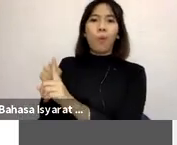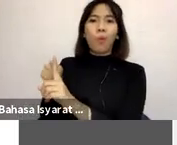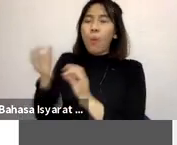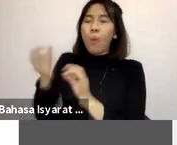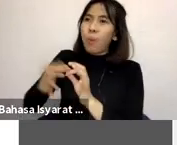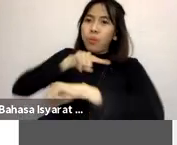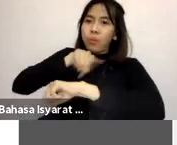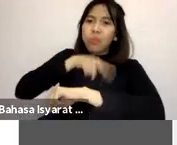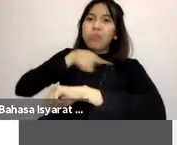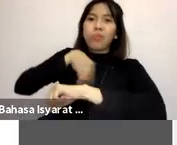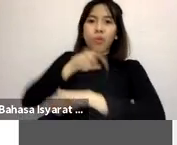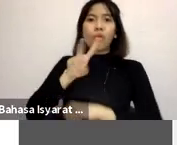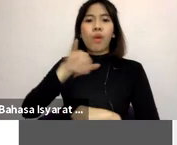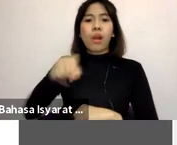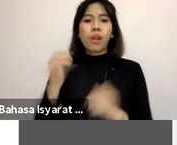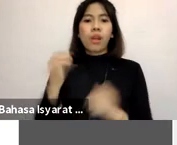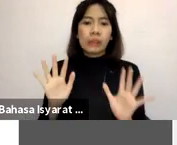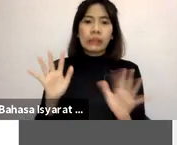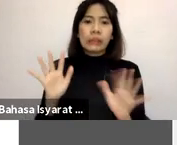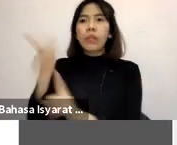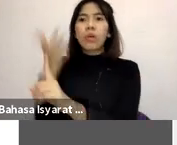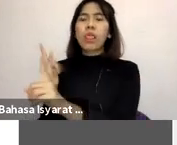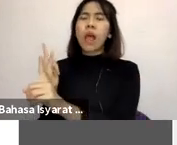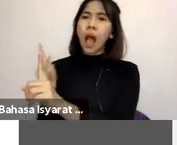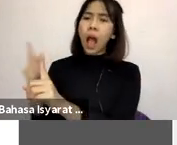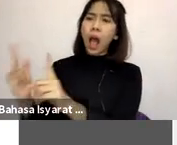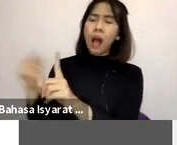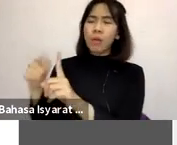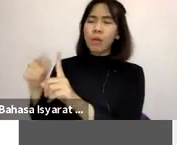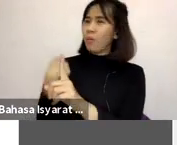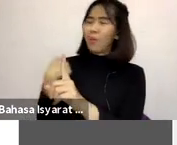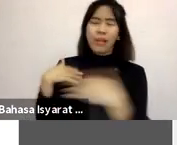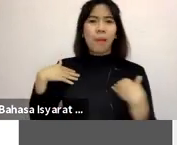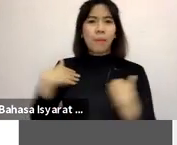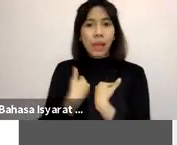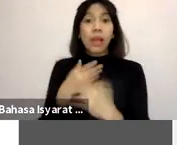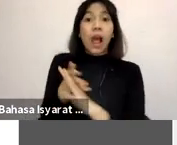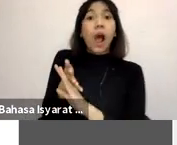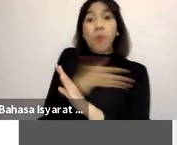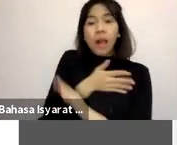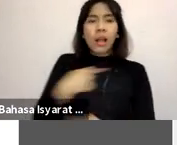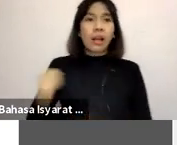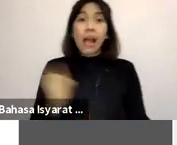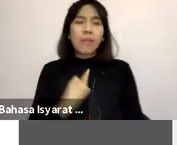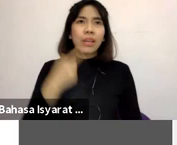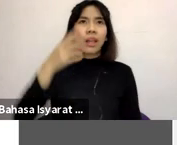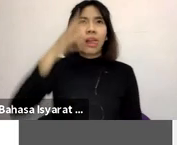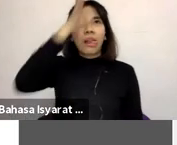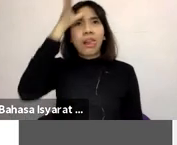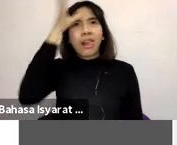beliau selama dua jam hanya satu orang 10 hal itu tidak kita pahami sebagai